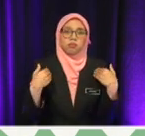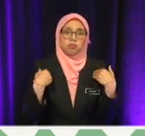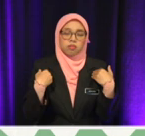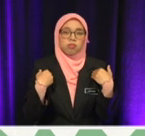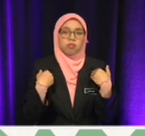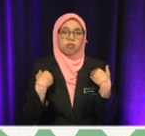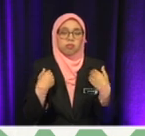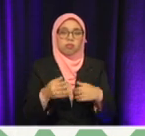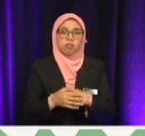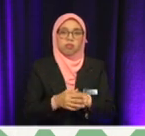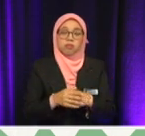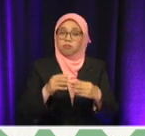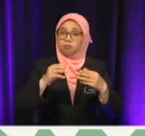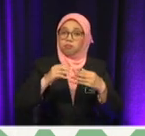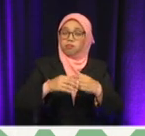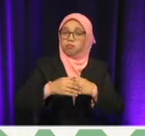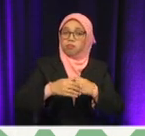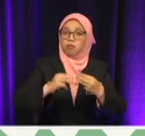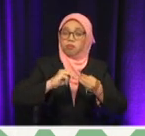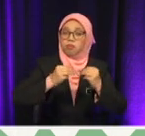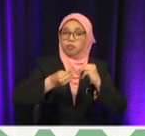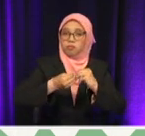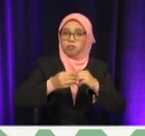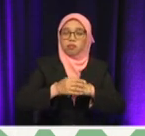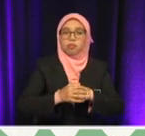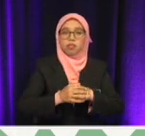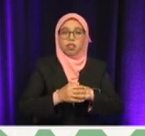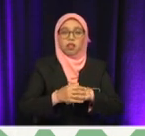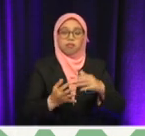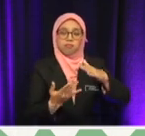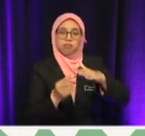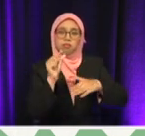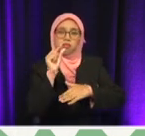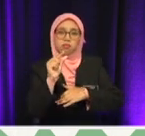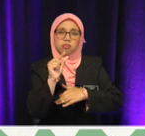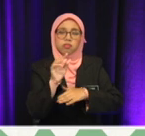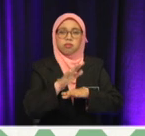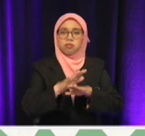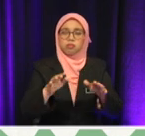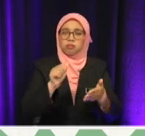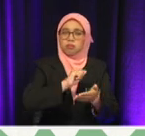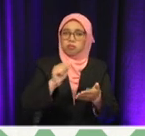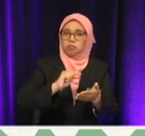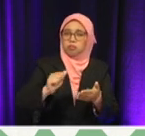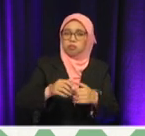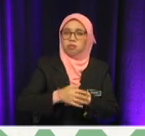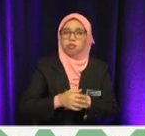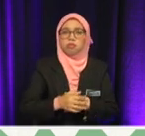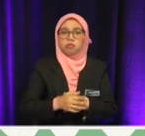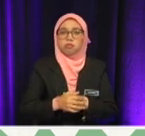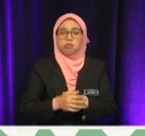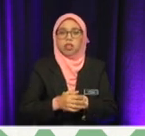bagi lagi 2 jawapan alternatif, api kecil yang tidak dipadam dan kebakaran bahan mudah terbakar seperti